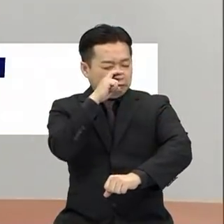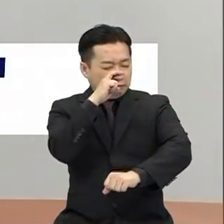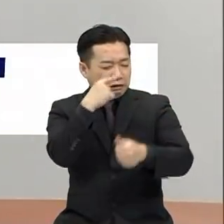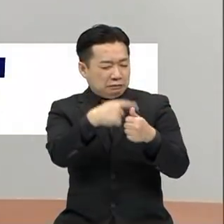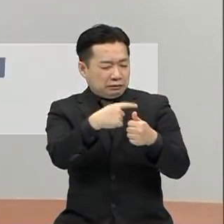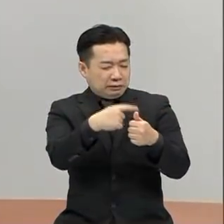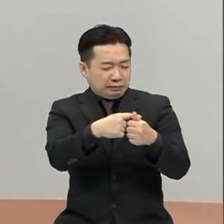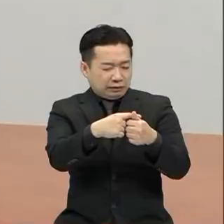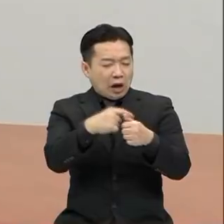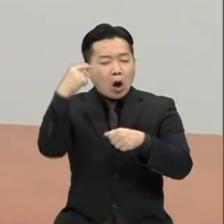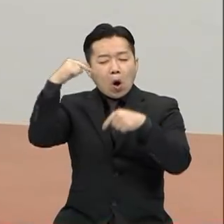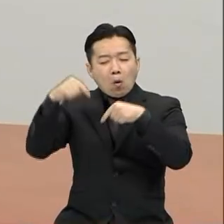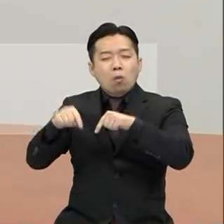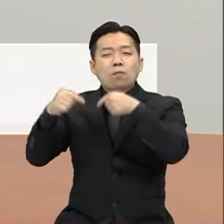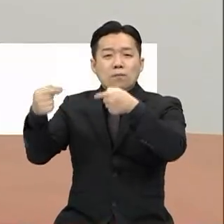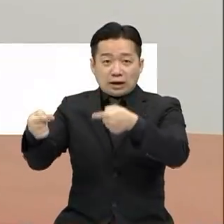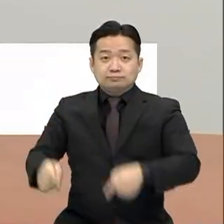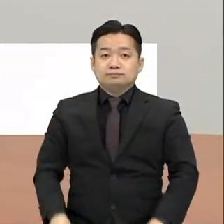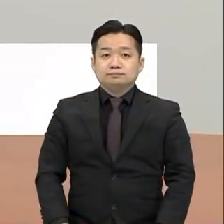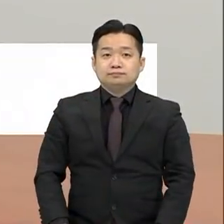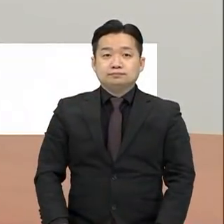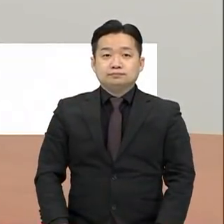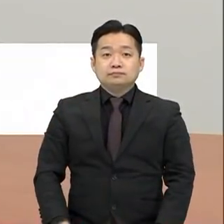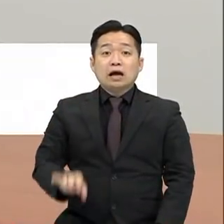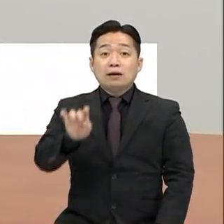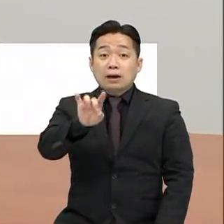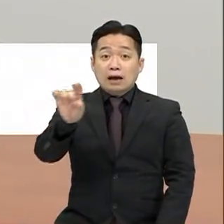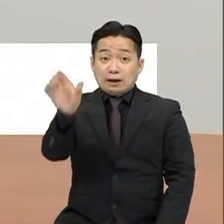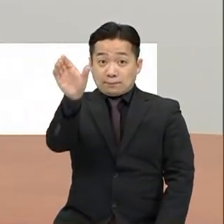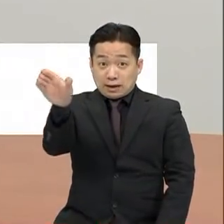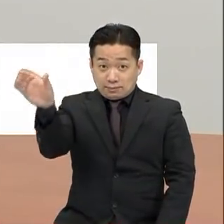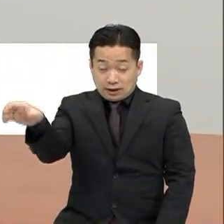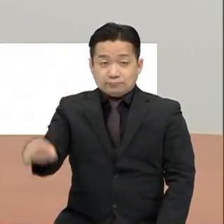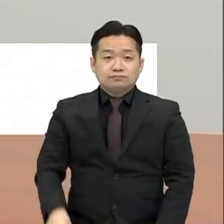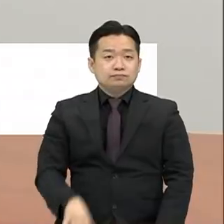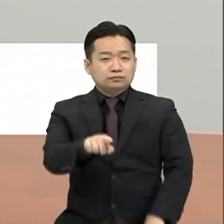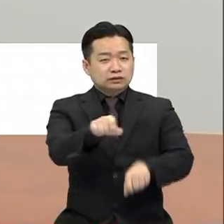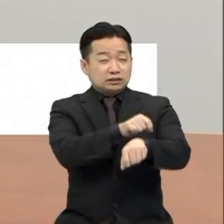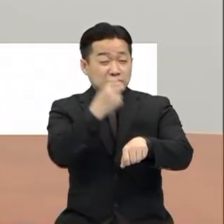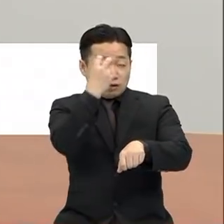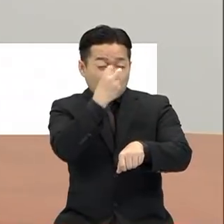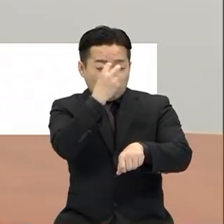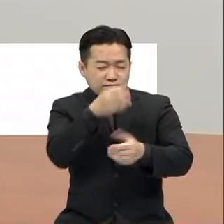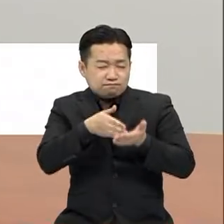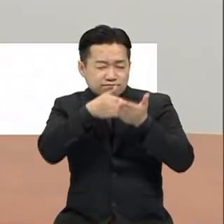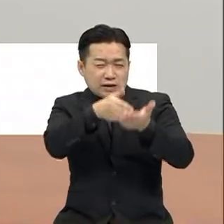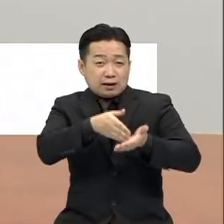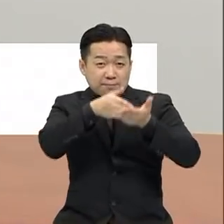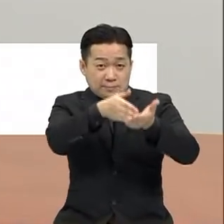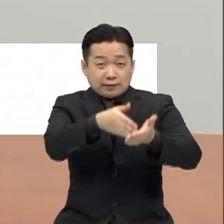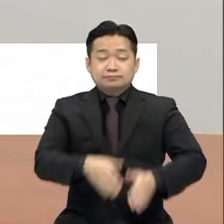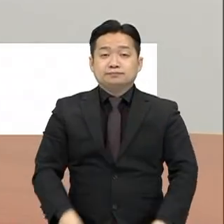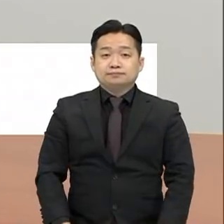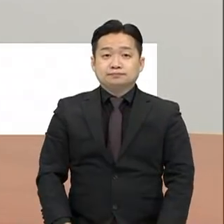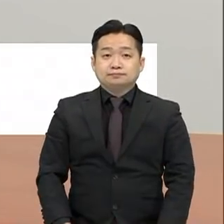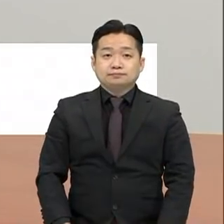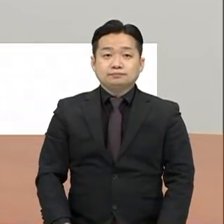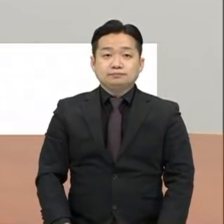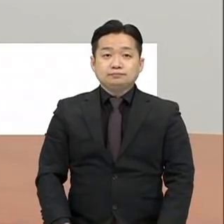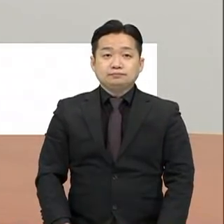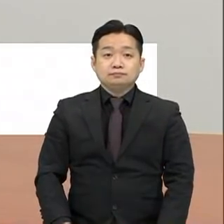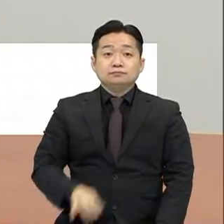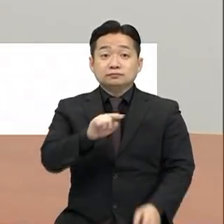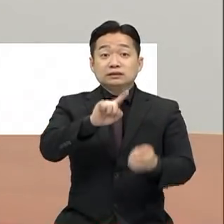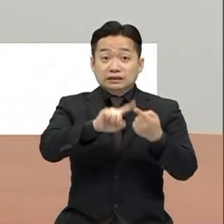호응 했습니다 각각 역할을 맡아서 2쌍 특검을 관찰 시키자는 그제 아니고 거기에 대해서